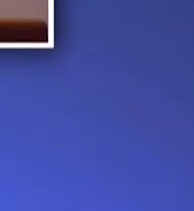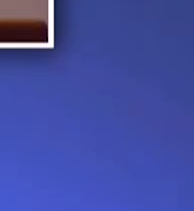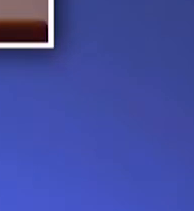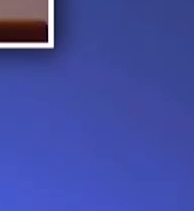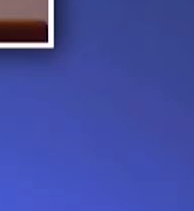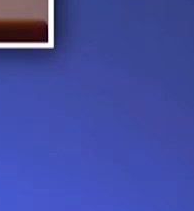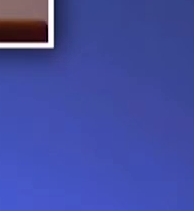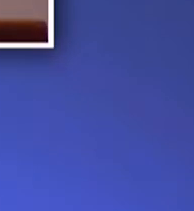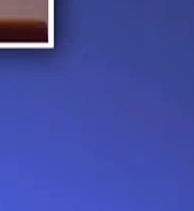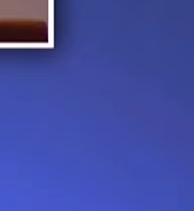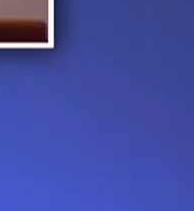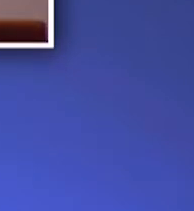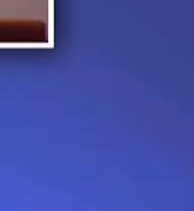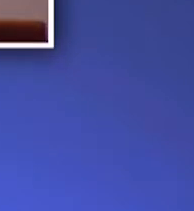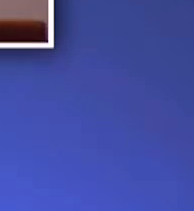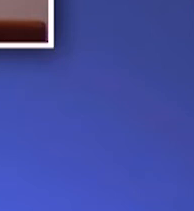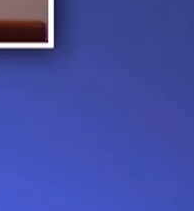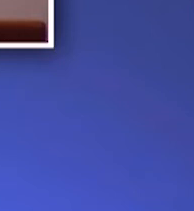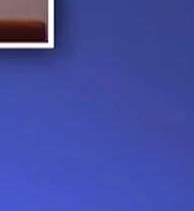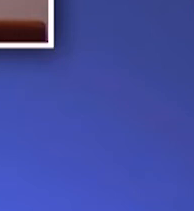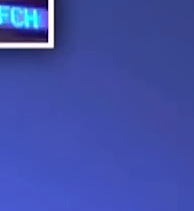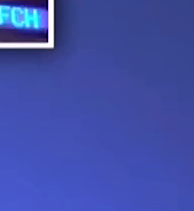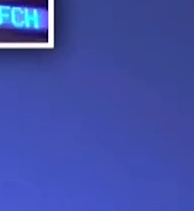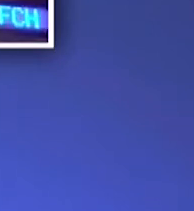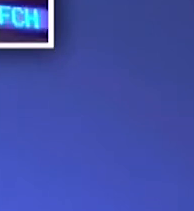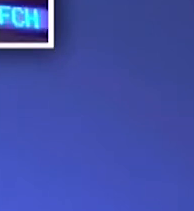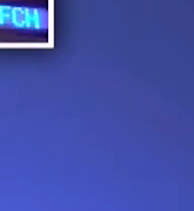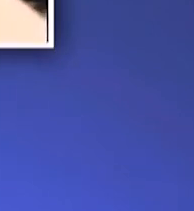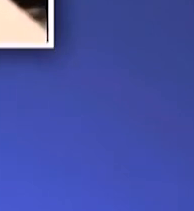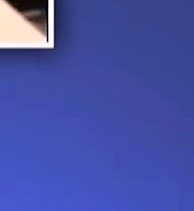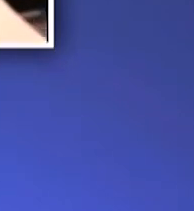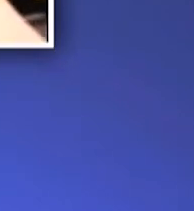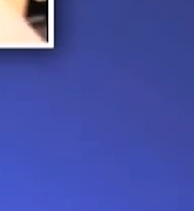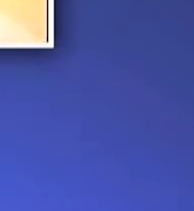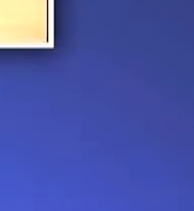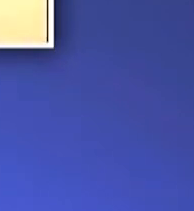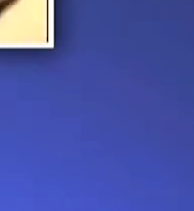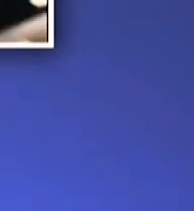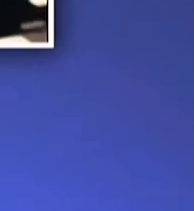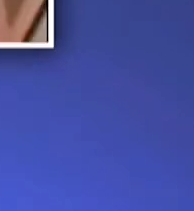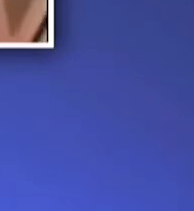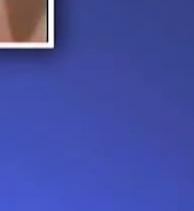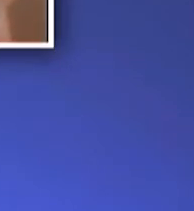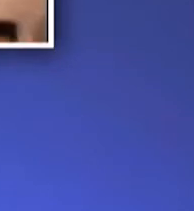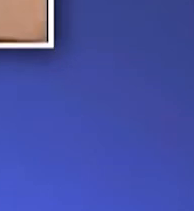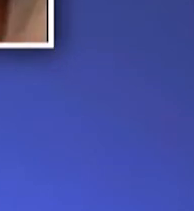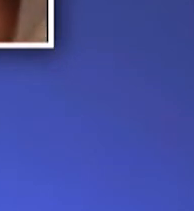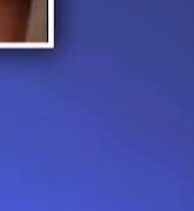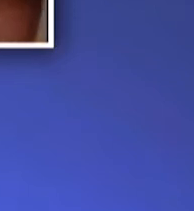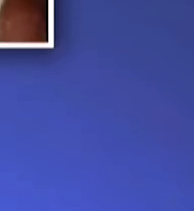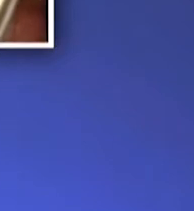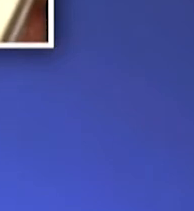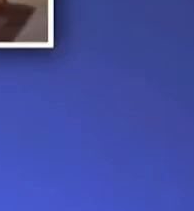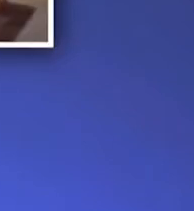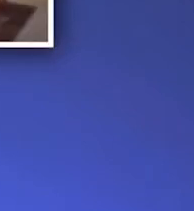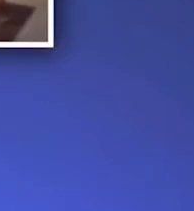ในสาขาสารเคมีก่อมะเร็งและพิษวิทยาสิ่งแวดล้อมโดยได้ทรงก่อตั้งสถาบันวิจัยจุฬาภรณ์เพื่อสนับสนุน